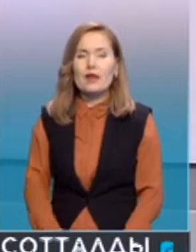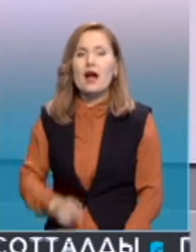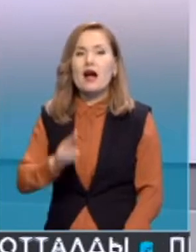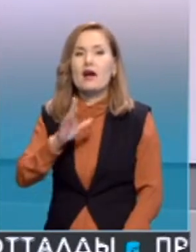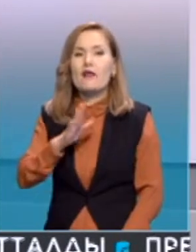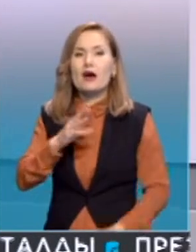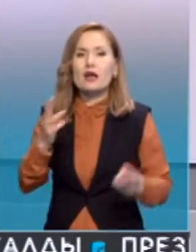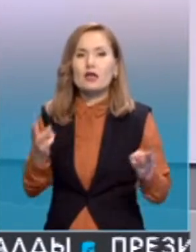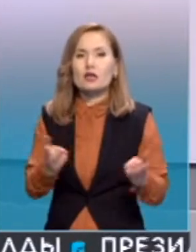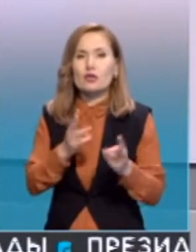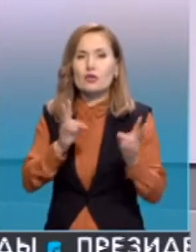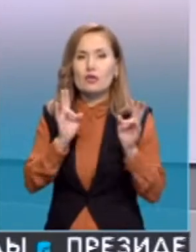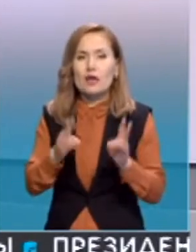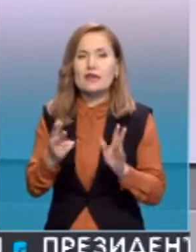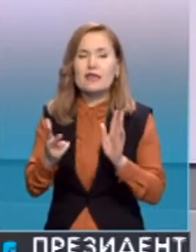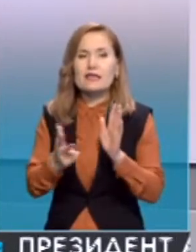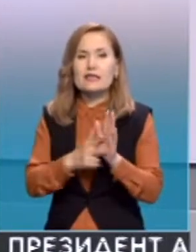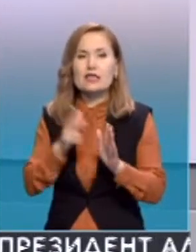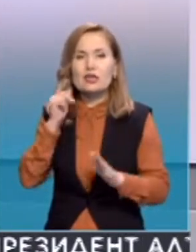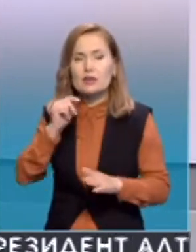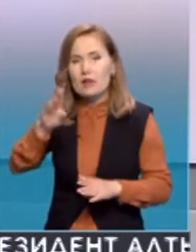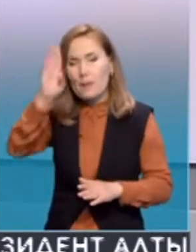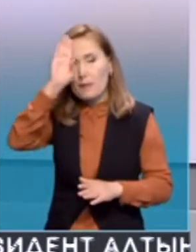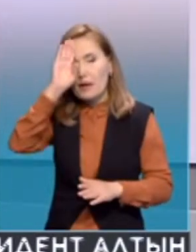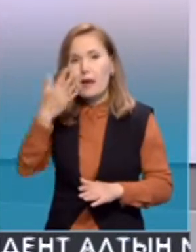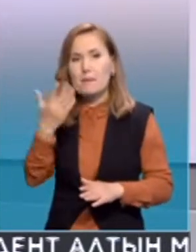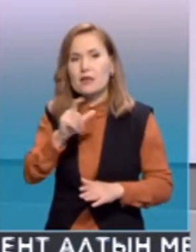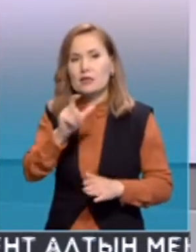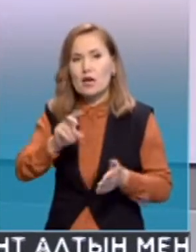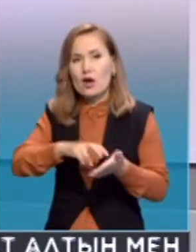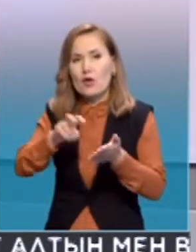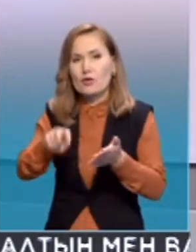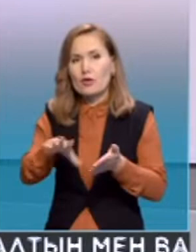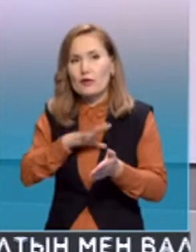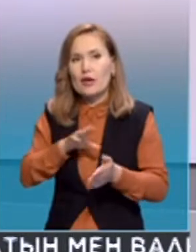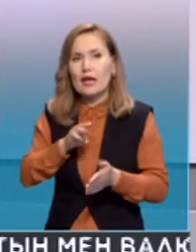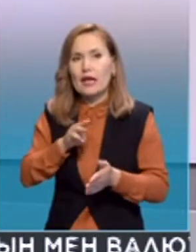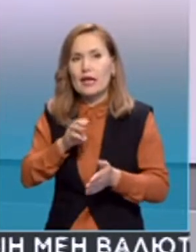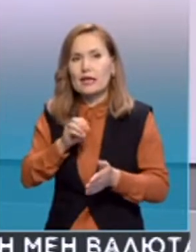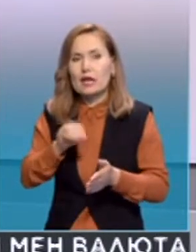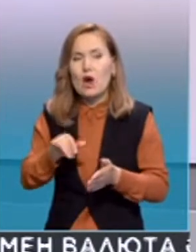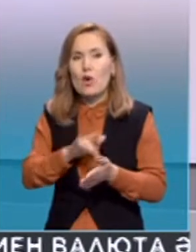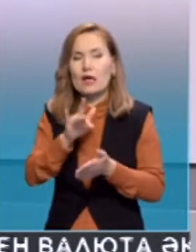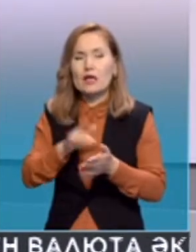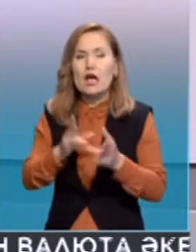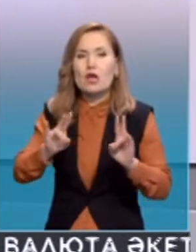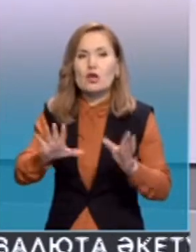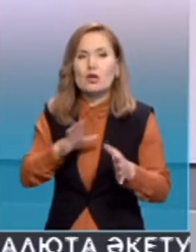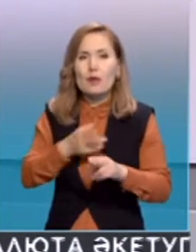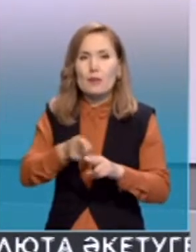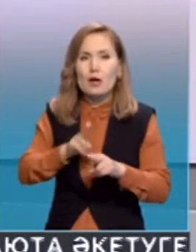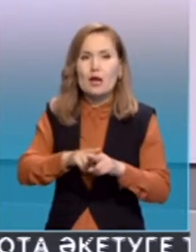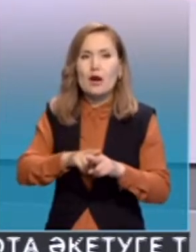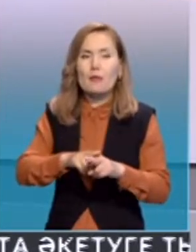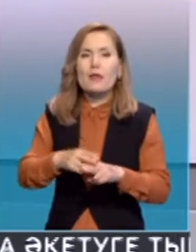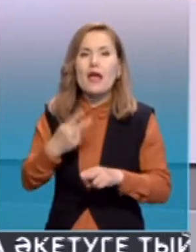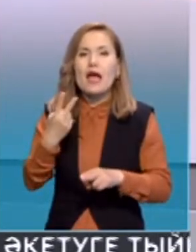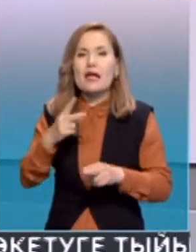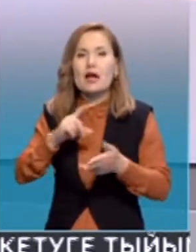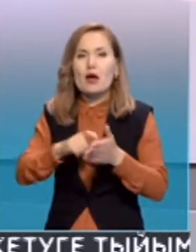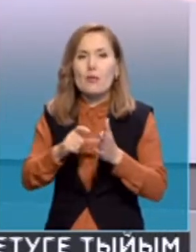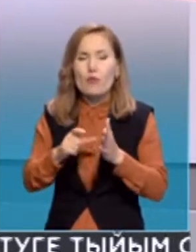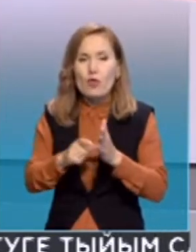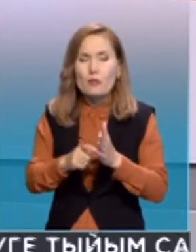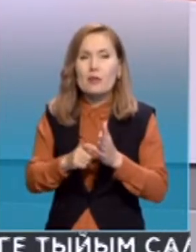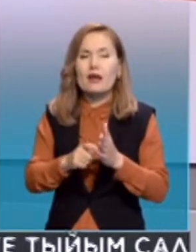Пәтер өртеніп, 8 жасар бала 5-ші қабаттан секіріп кетті. Оқыс оқиға Кентау қаласында болған. Түске таман Төле би көшесінде орналасқан 2 бөлмелі пәтерден